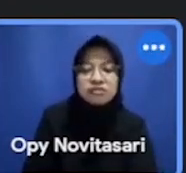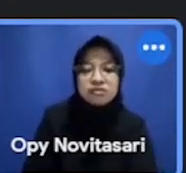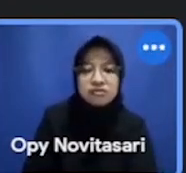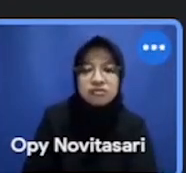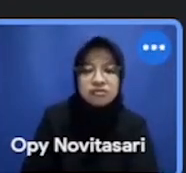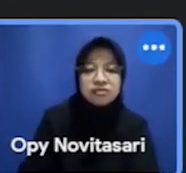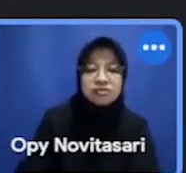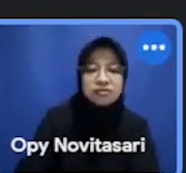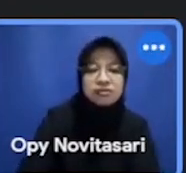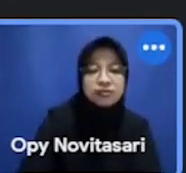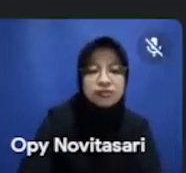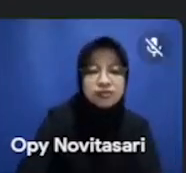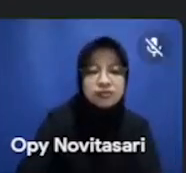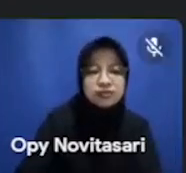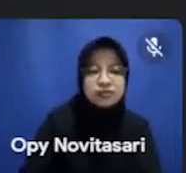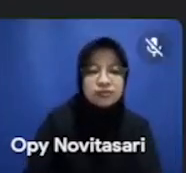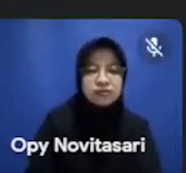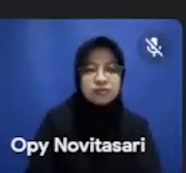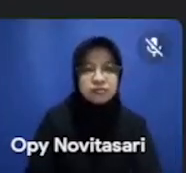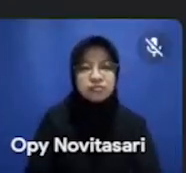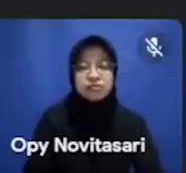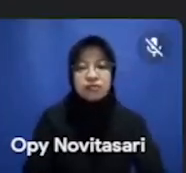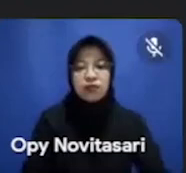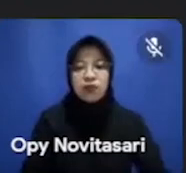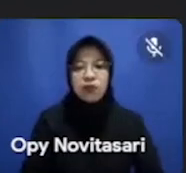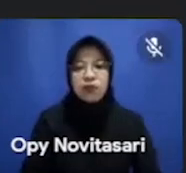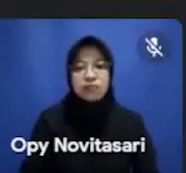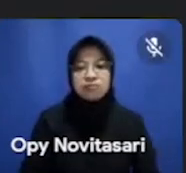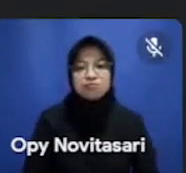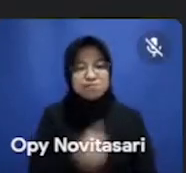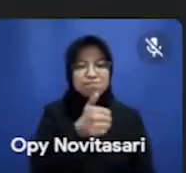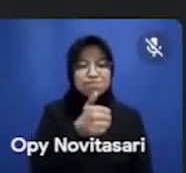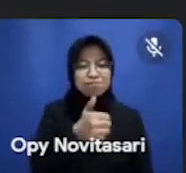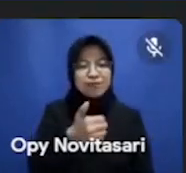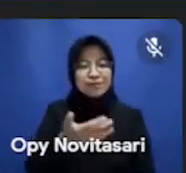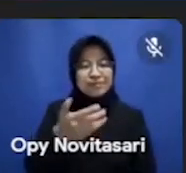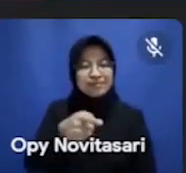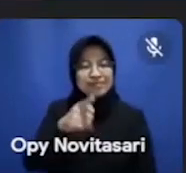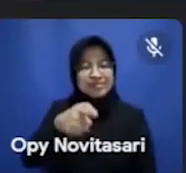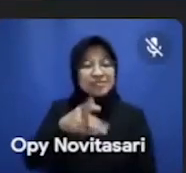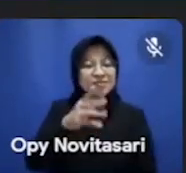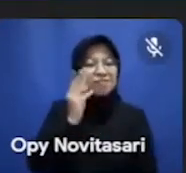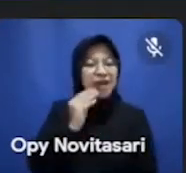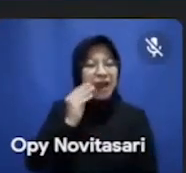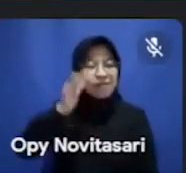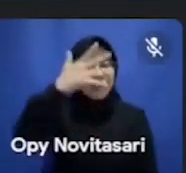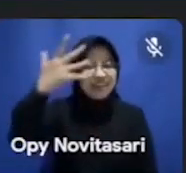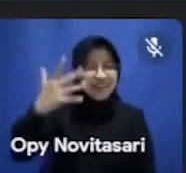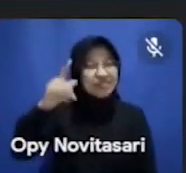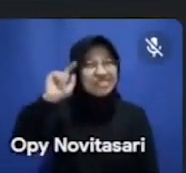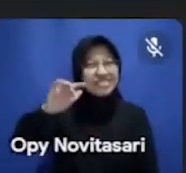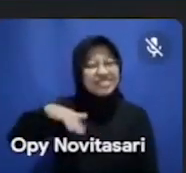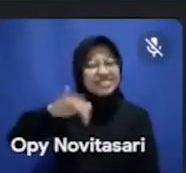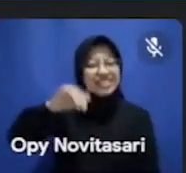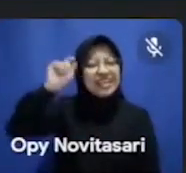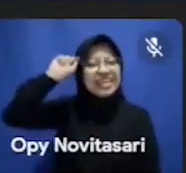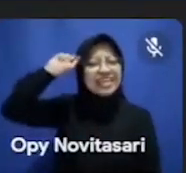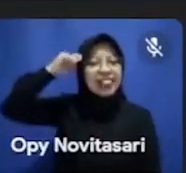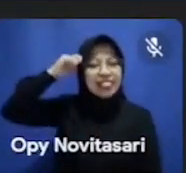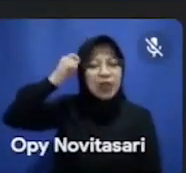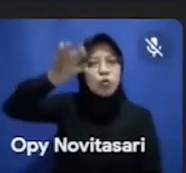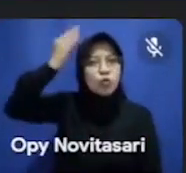itu mas saya jadi ingat pengalaman eh seorang